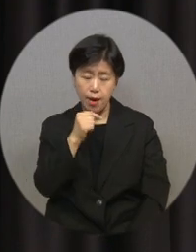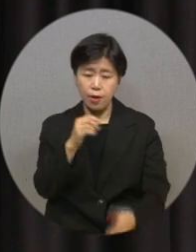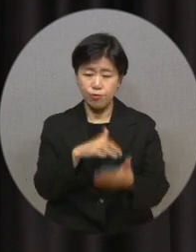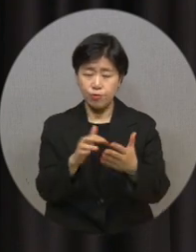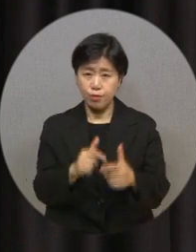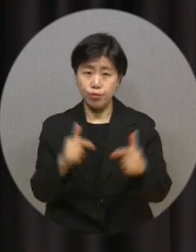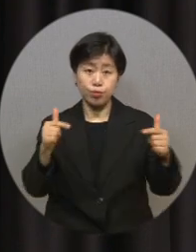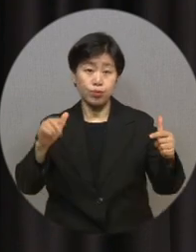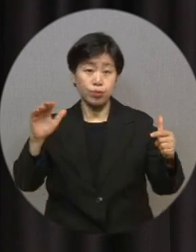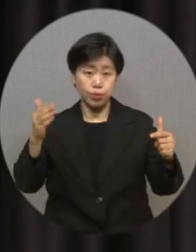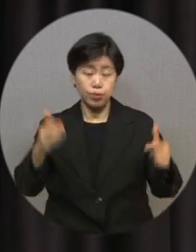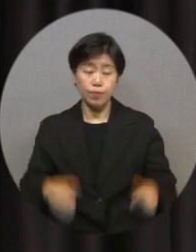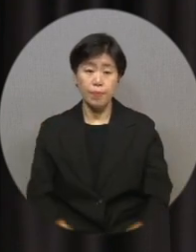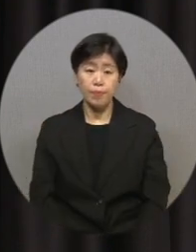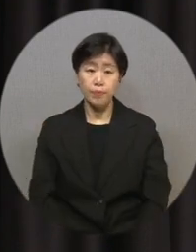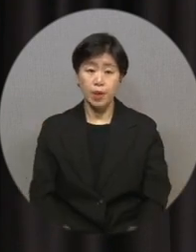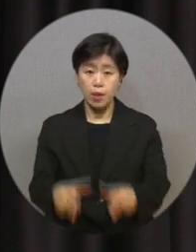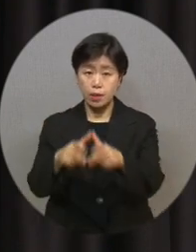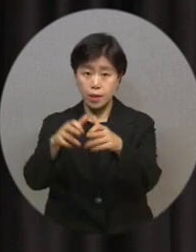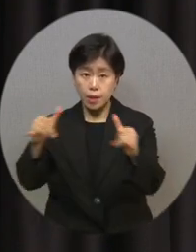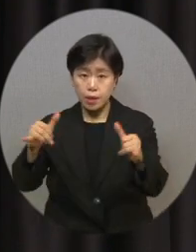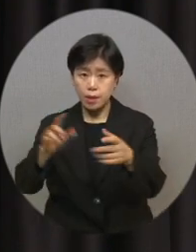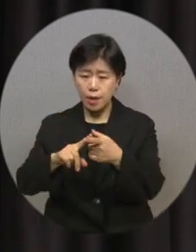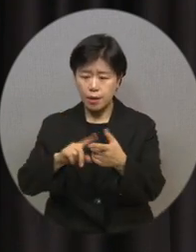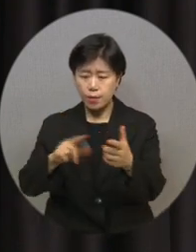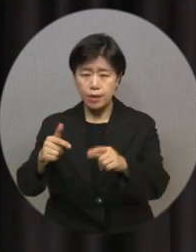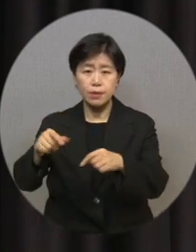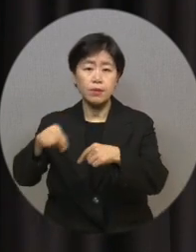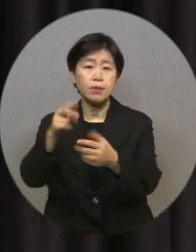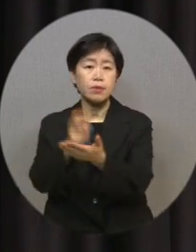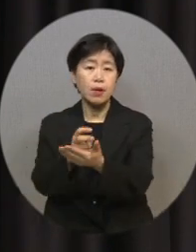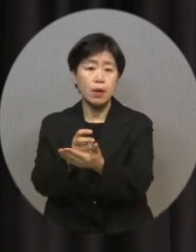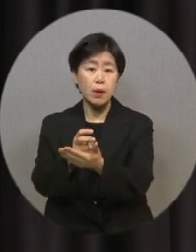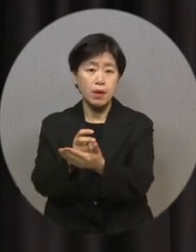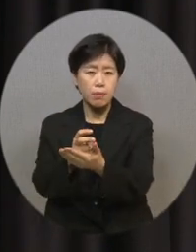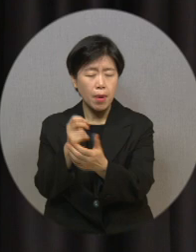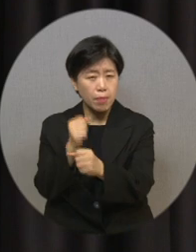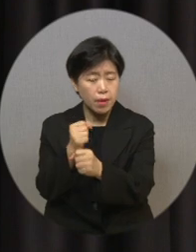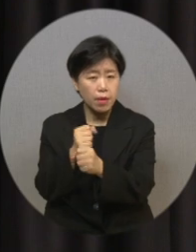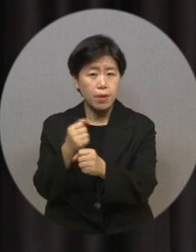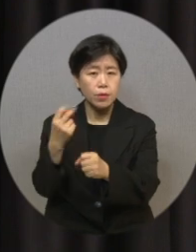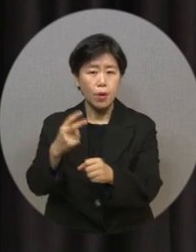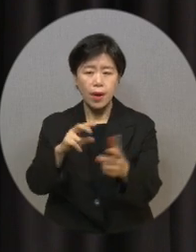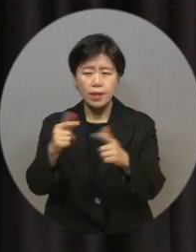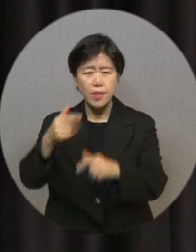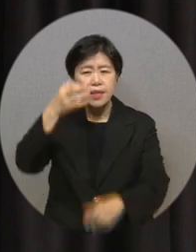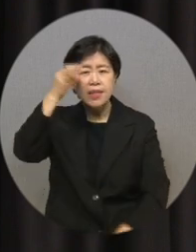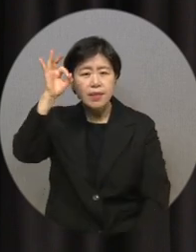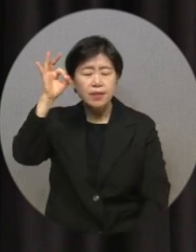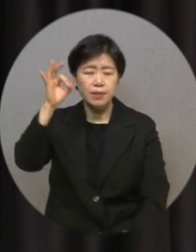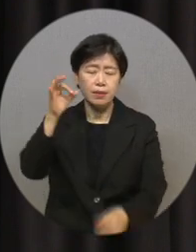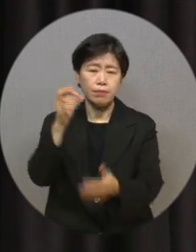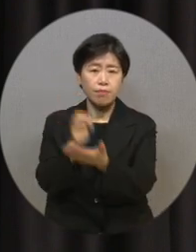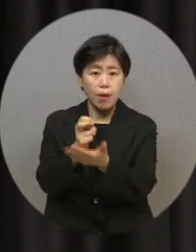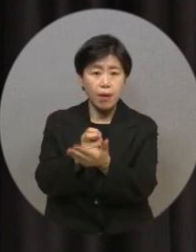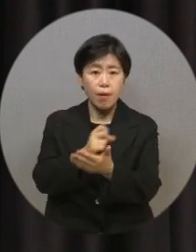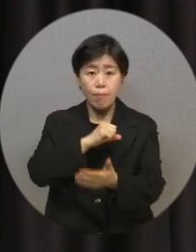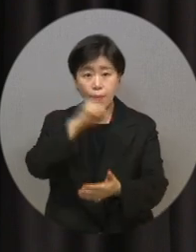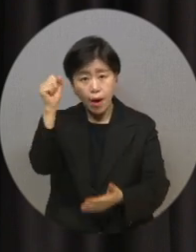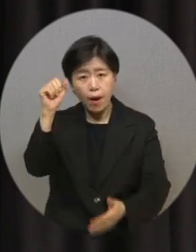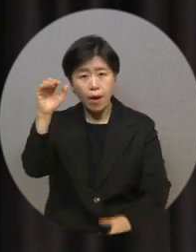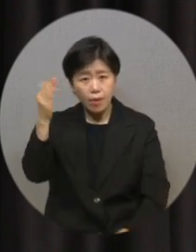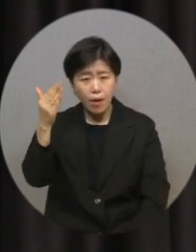개발하고 그다음에 인증 평가를 하고 이런 것들을 통해서 장애인 정책을 서포팅 하는 중진